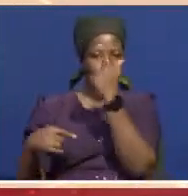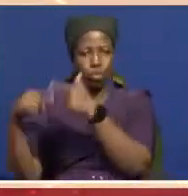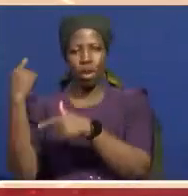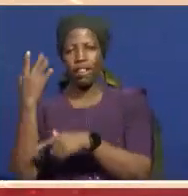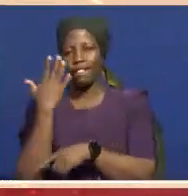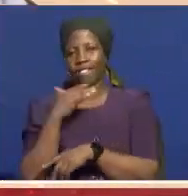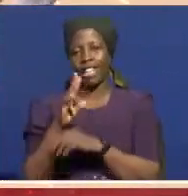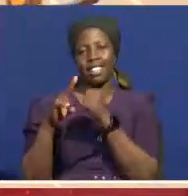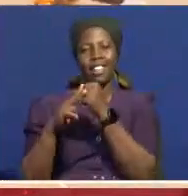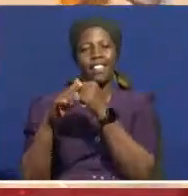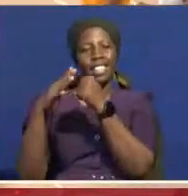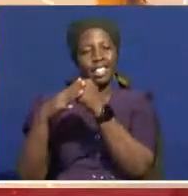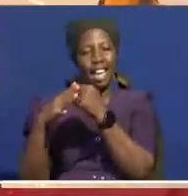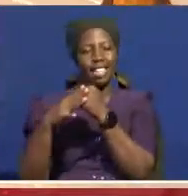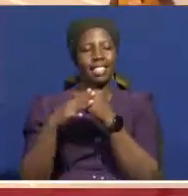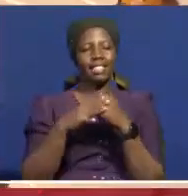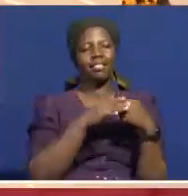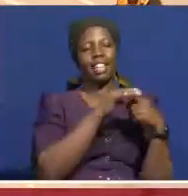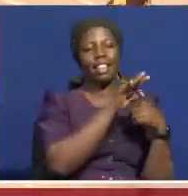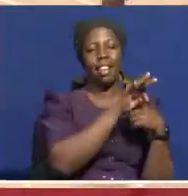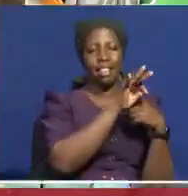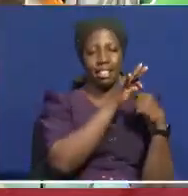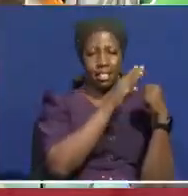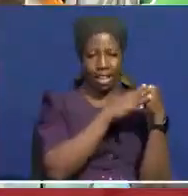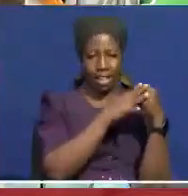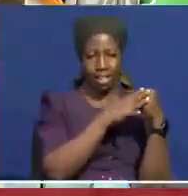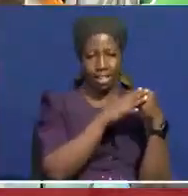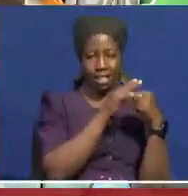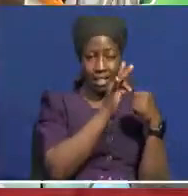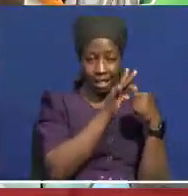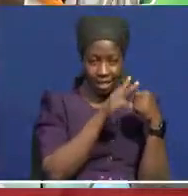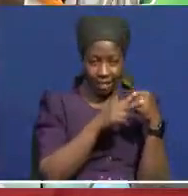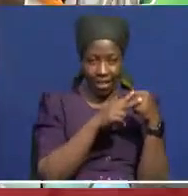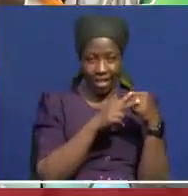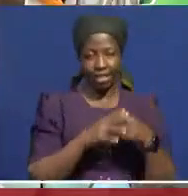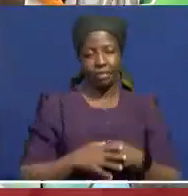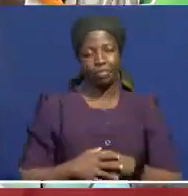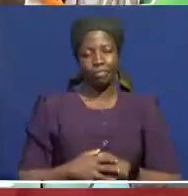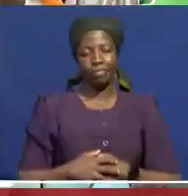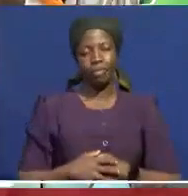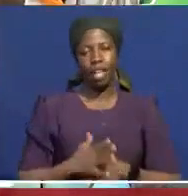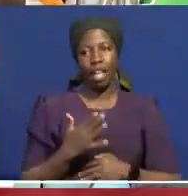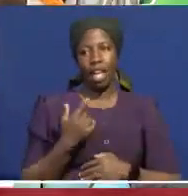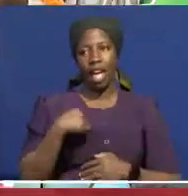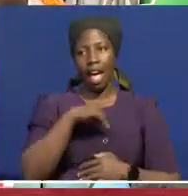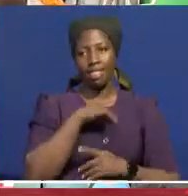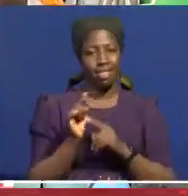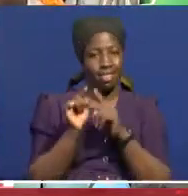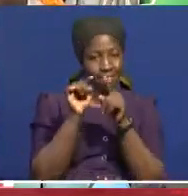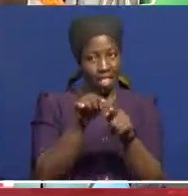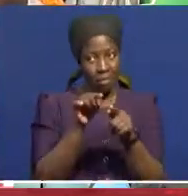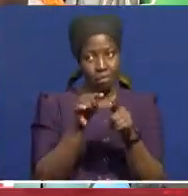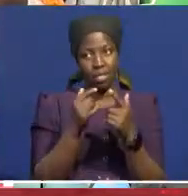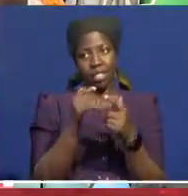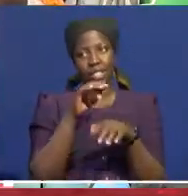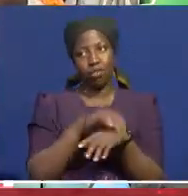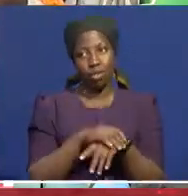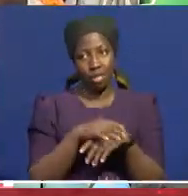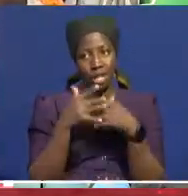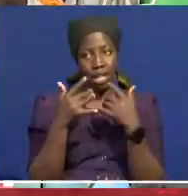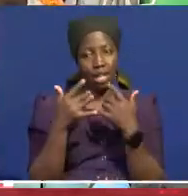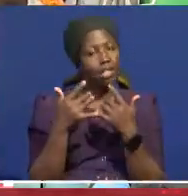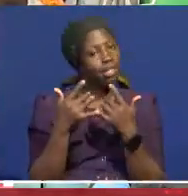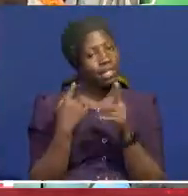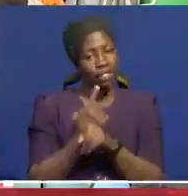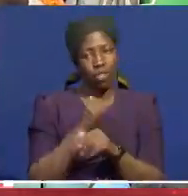wa alama 79 kwa 37. We came hard, we came with the defense that we were talking about. From our last game, it was a